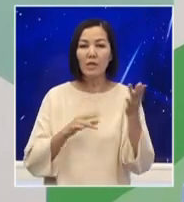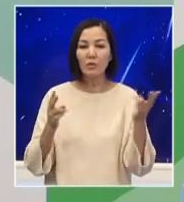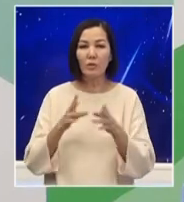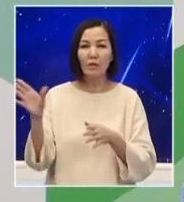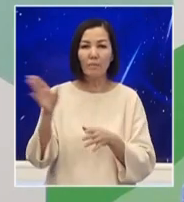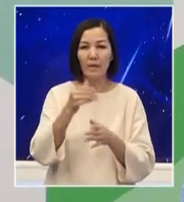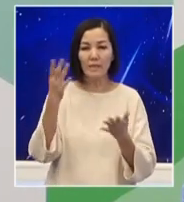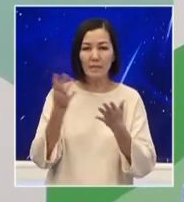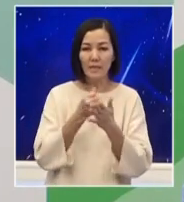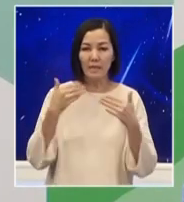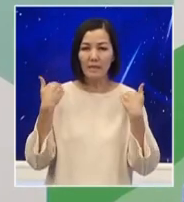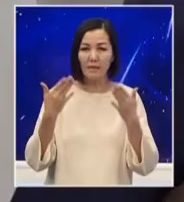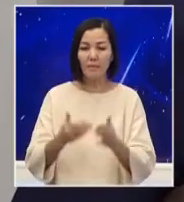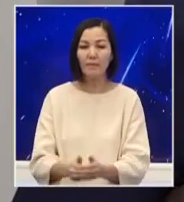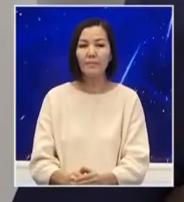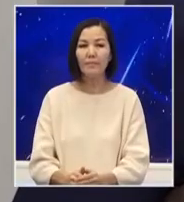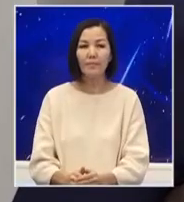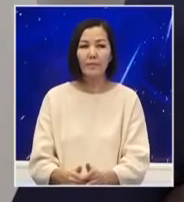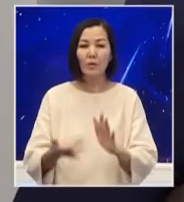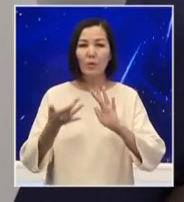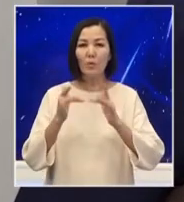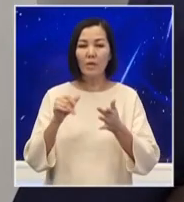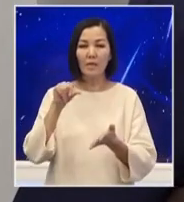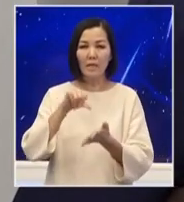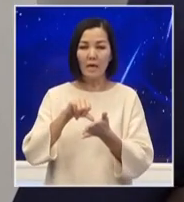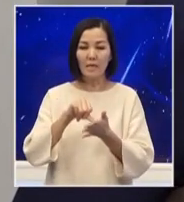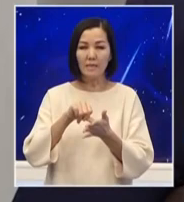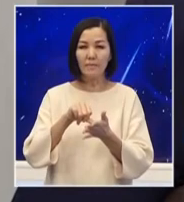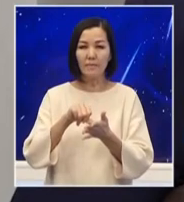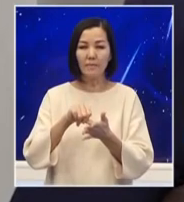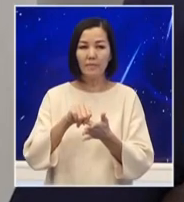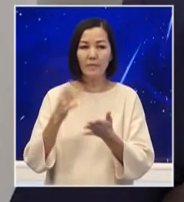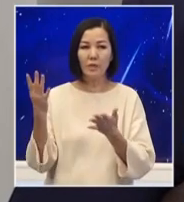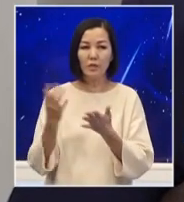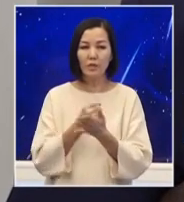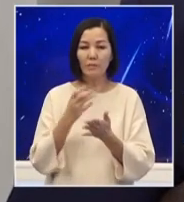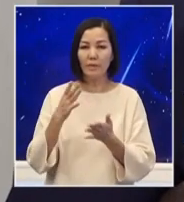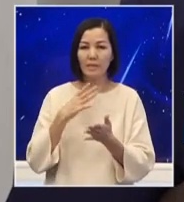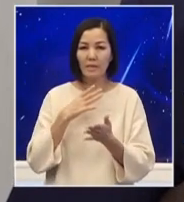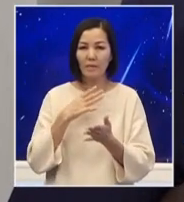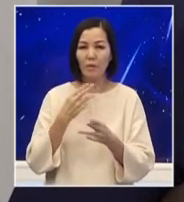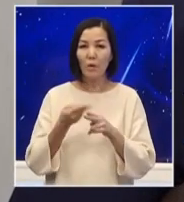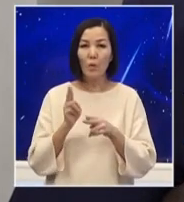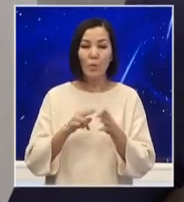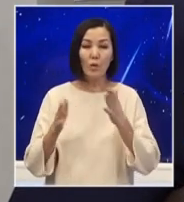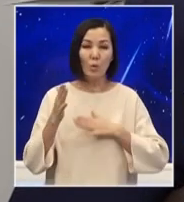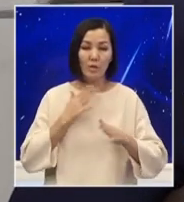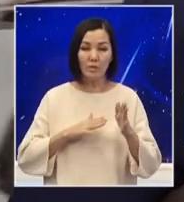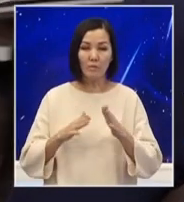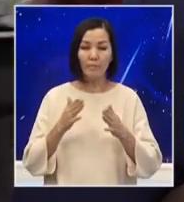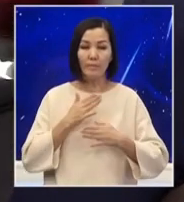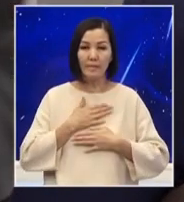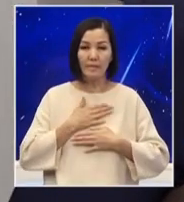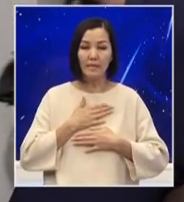Барлығыңызға сәттілік тілеймін. Онлайн түрінде қатысып, осыны жеңімпаз атанып отырғаныма өте қуаныштымын.